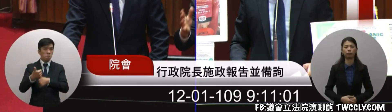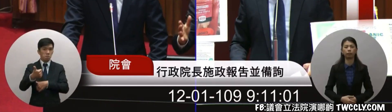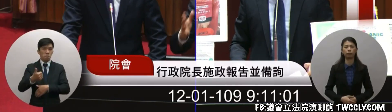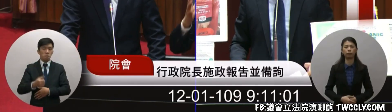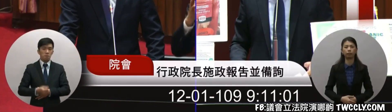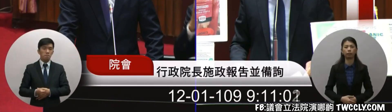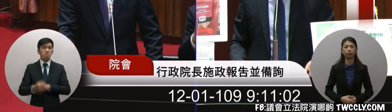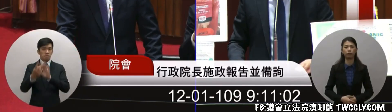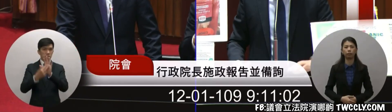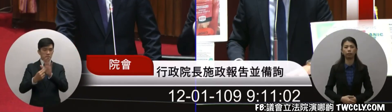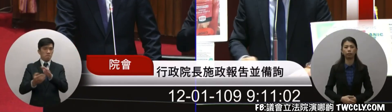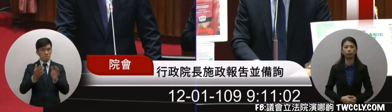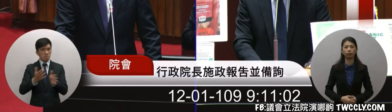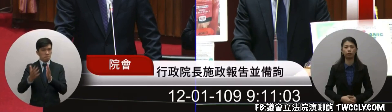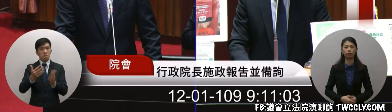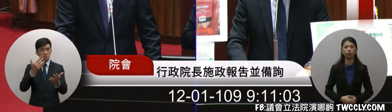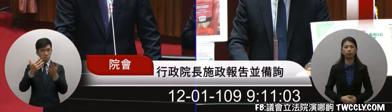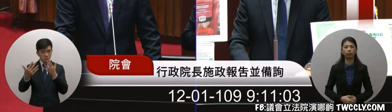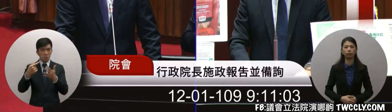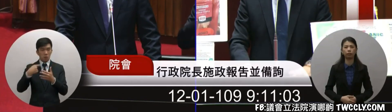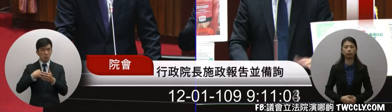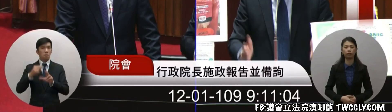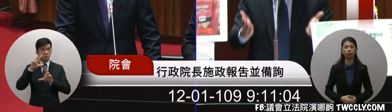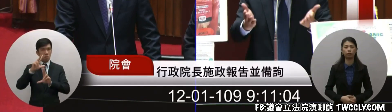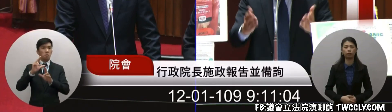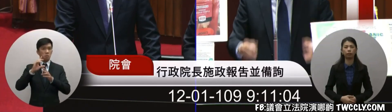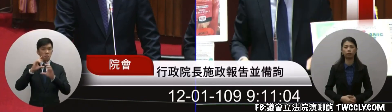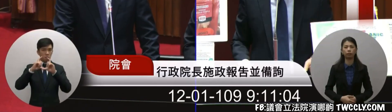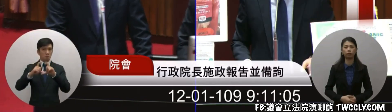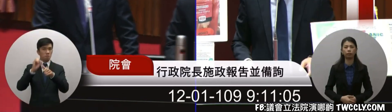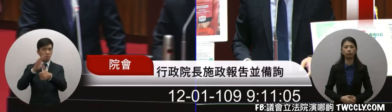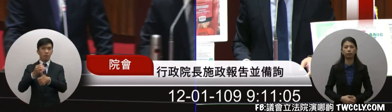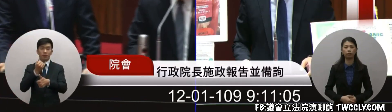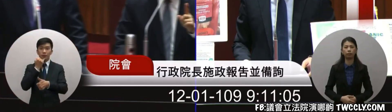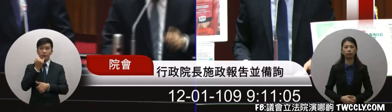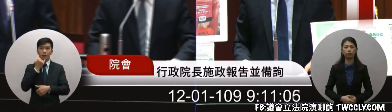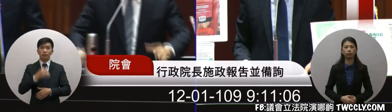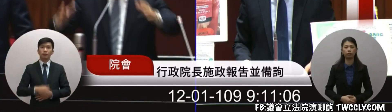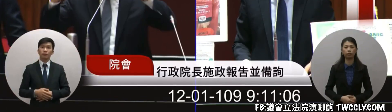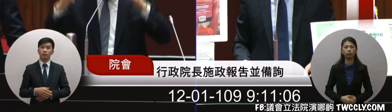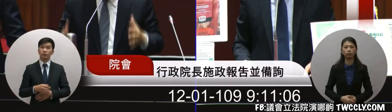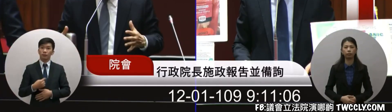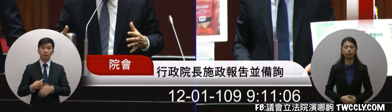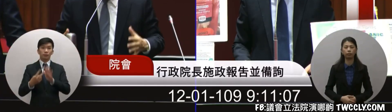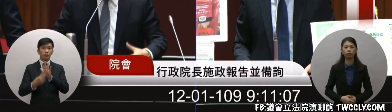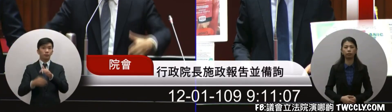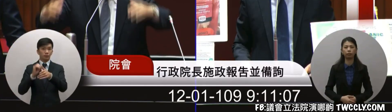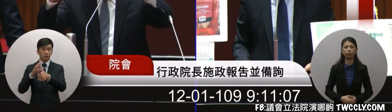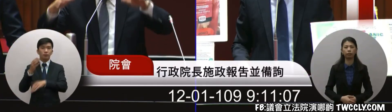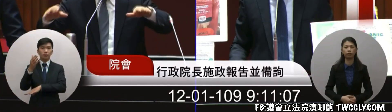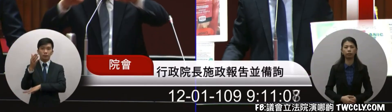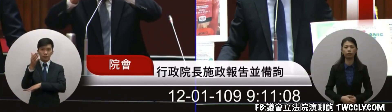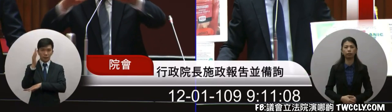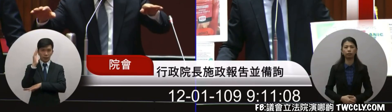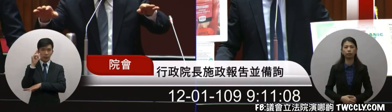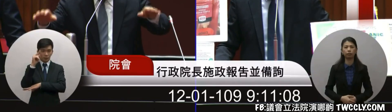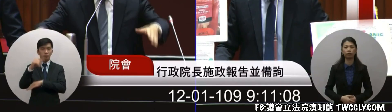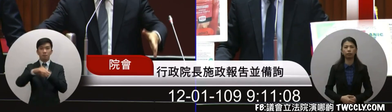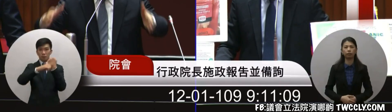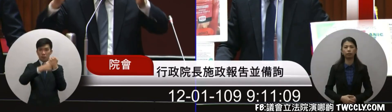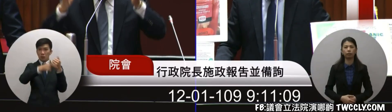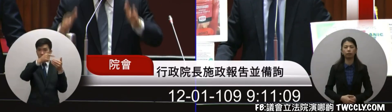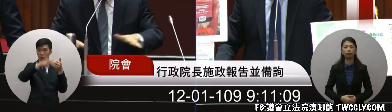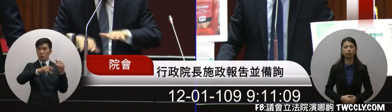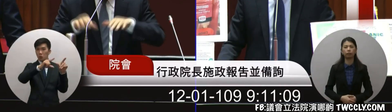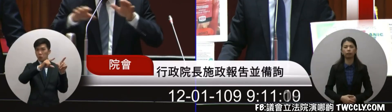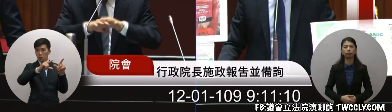理性这样子问，让我能够完整说明。我给委员做一个说明，就是政府用法律可